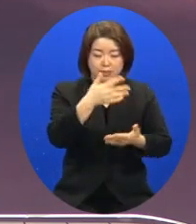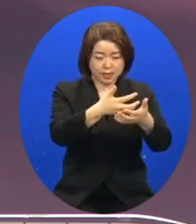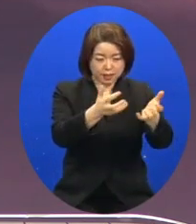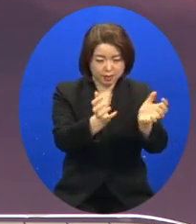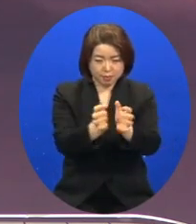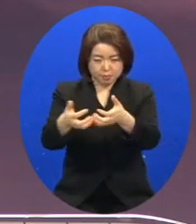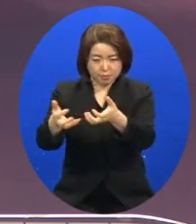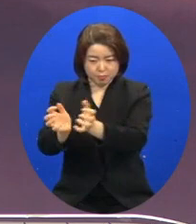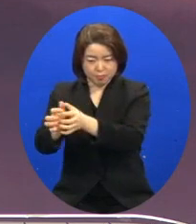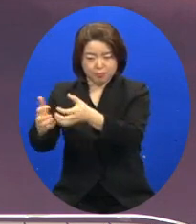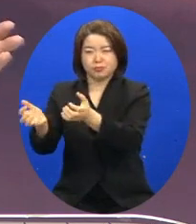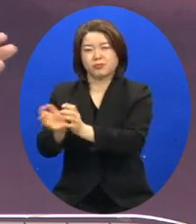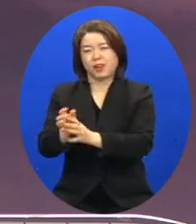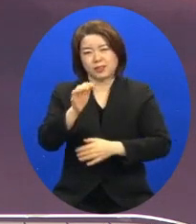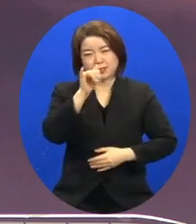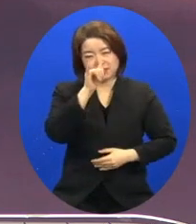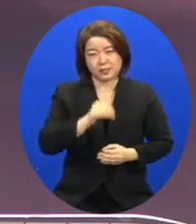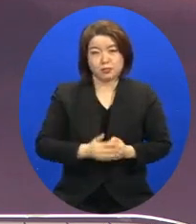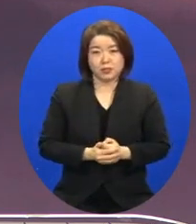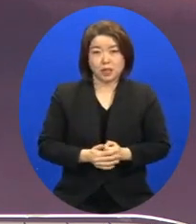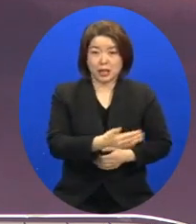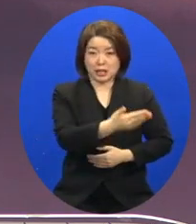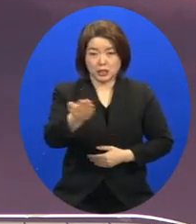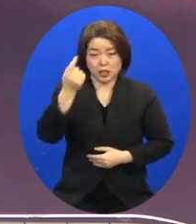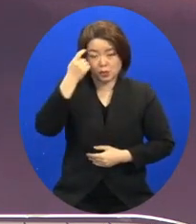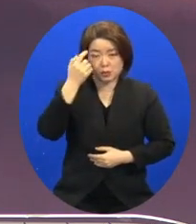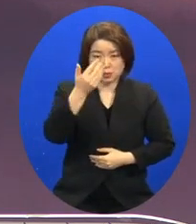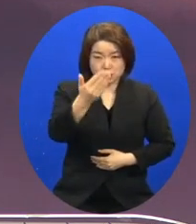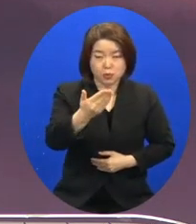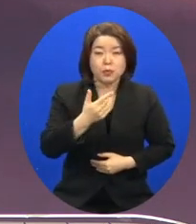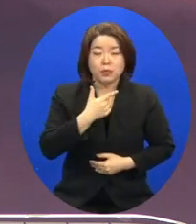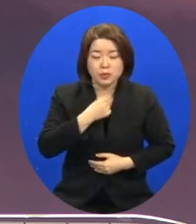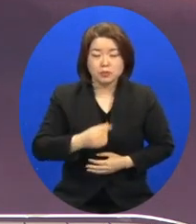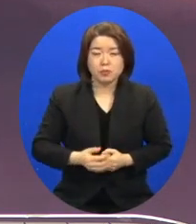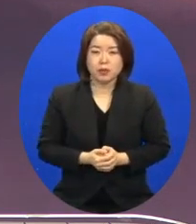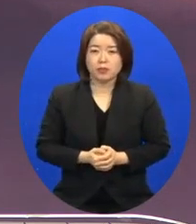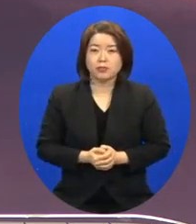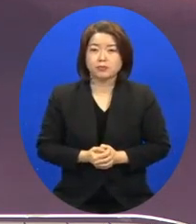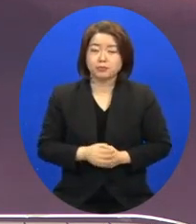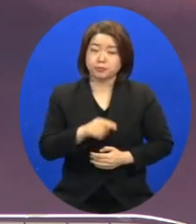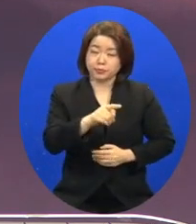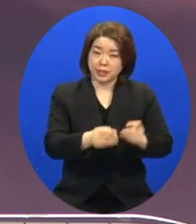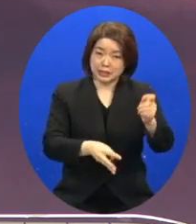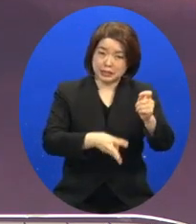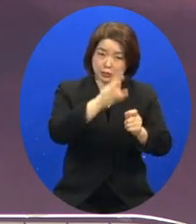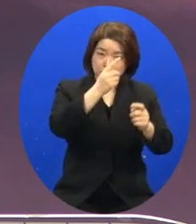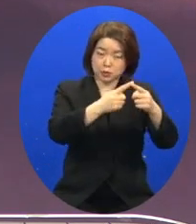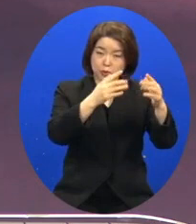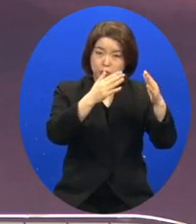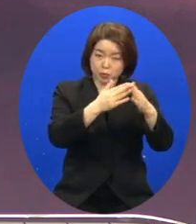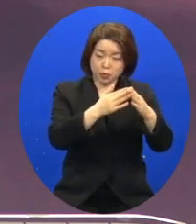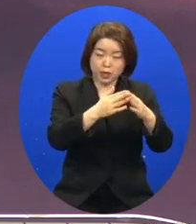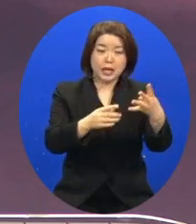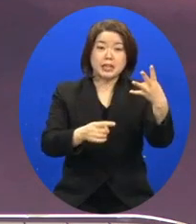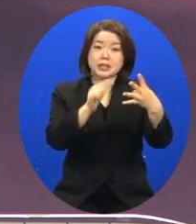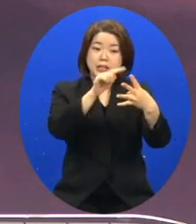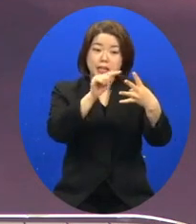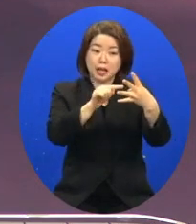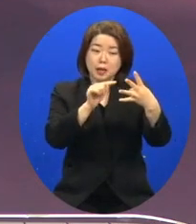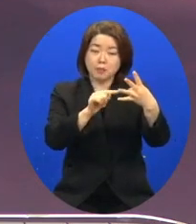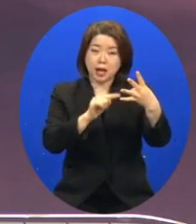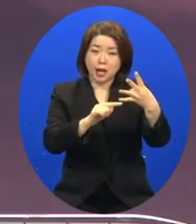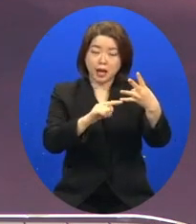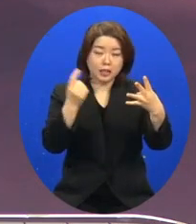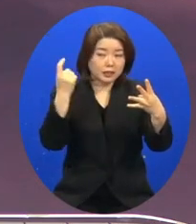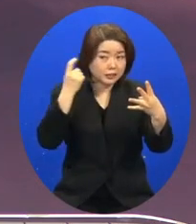생겼습니다. 여러분에게 한번 질문 드리고 싶은데 그런 고린도 교회의 네파에 대해서